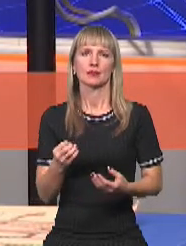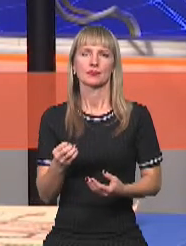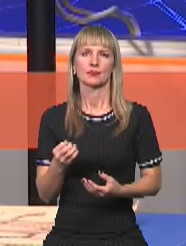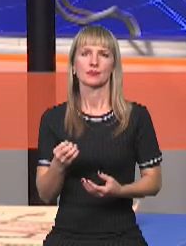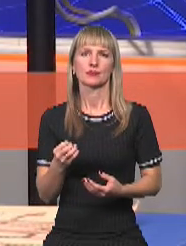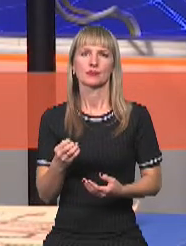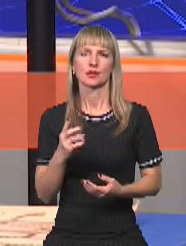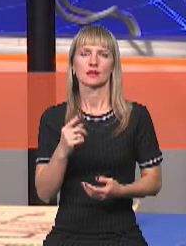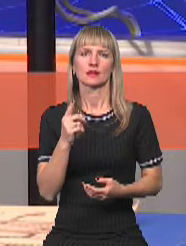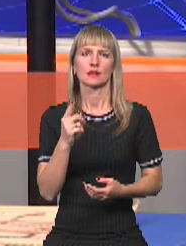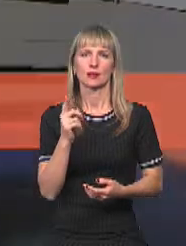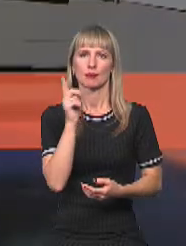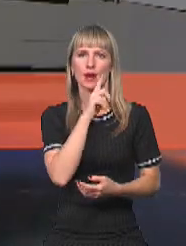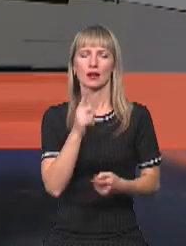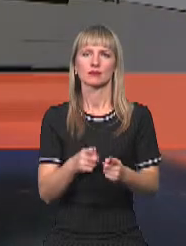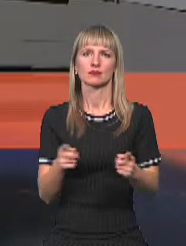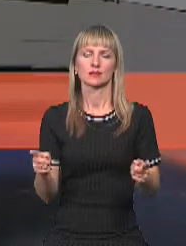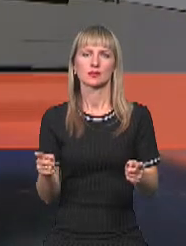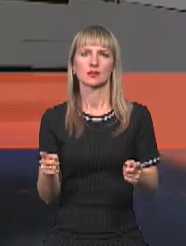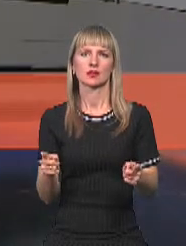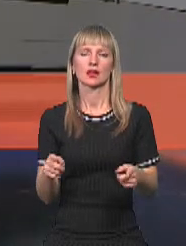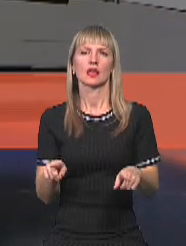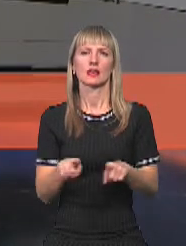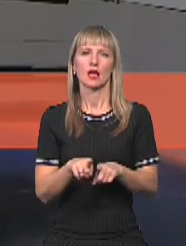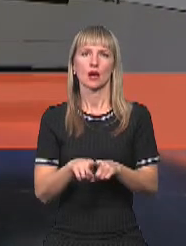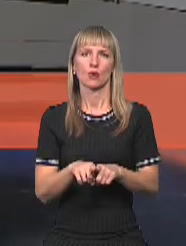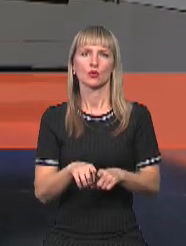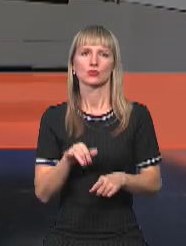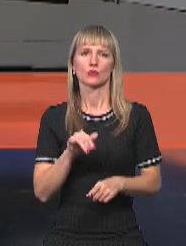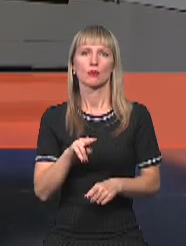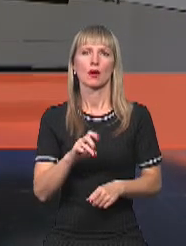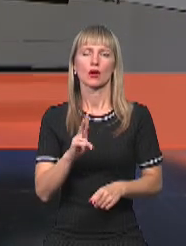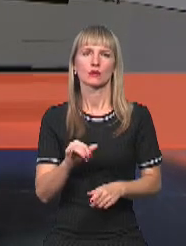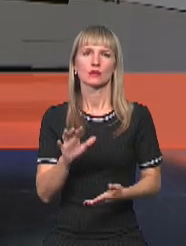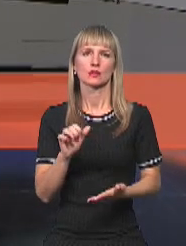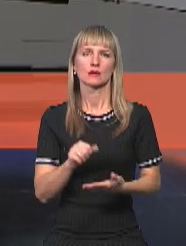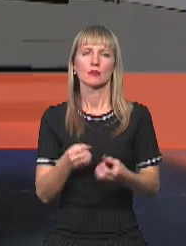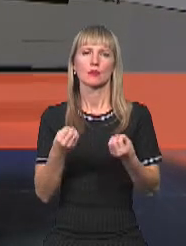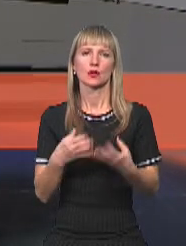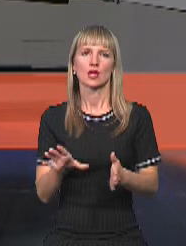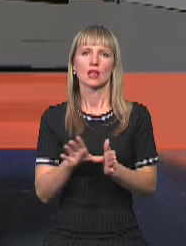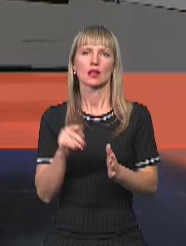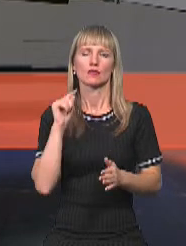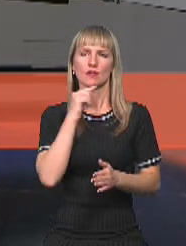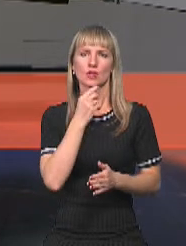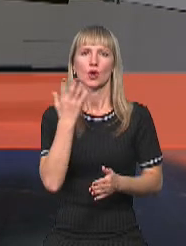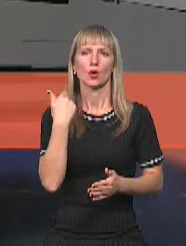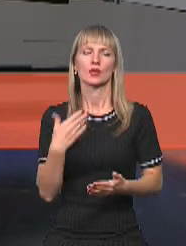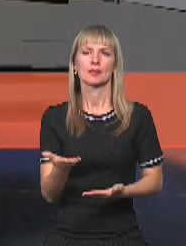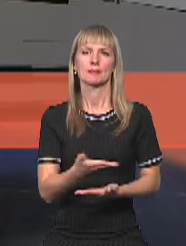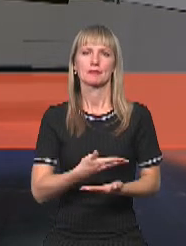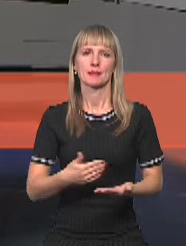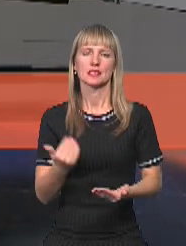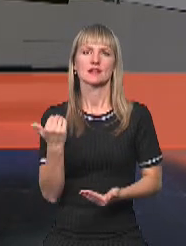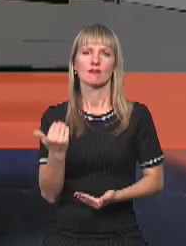принаймні, підписати на великій відстані, петицію. Те, його, також там, варто займатися угу все-таки простою енергоефективністю. Тобто, коли ми